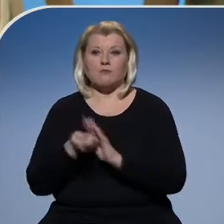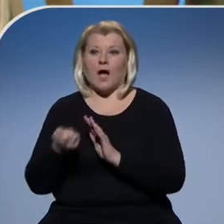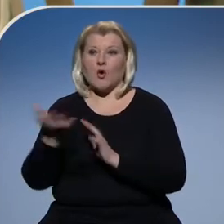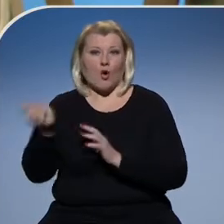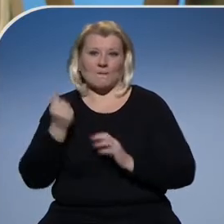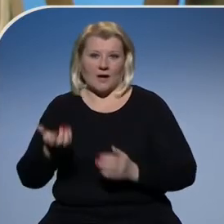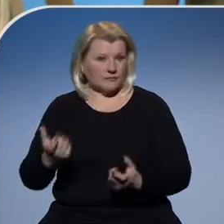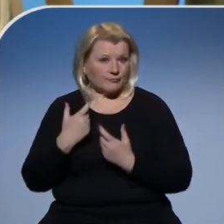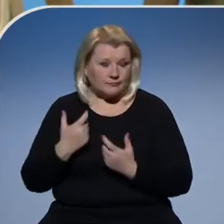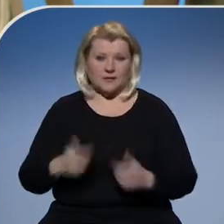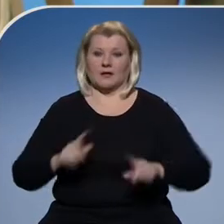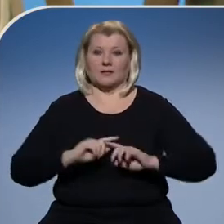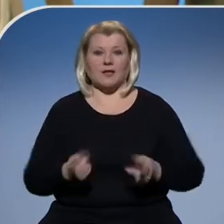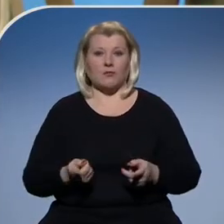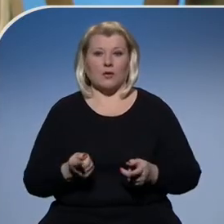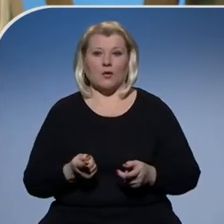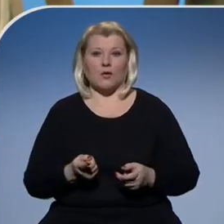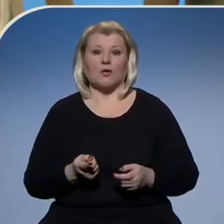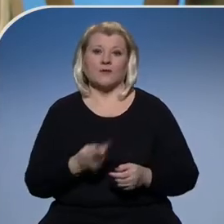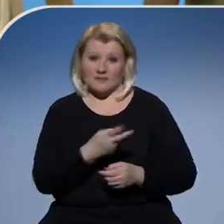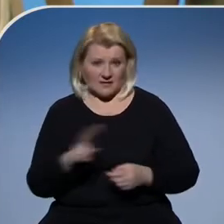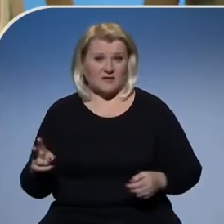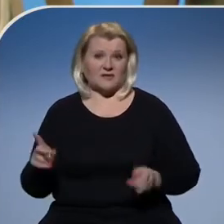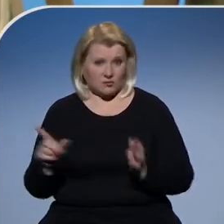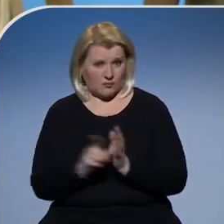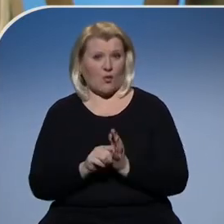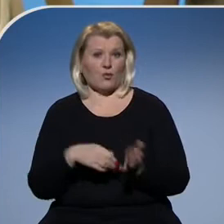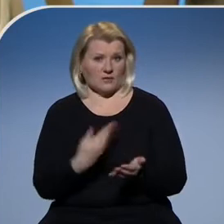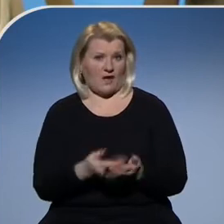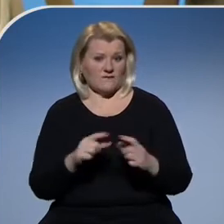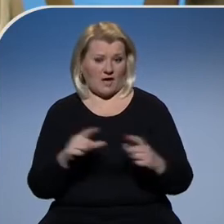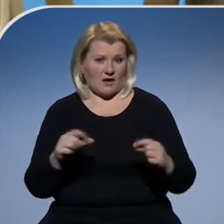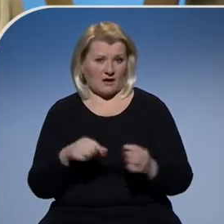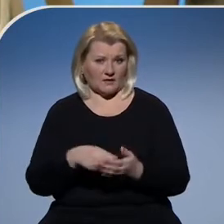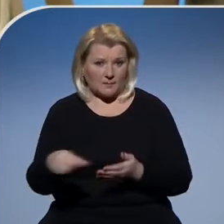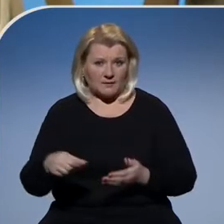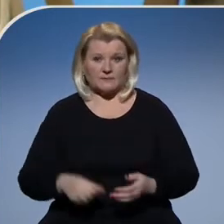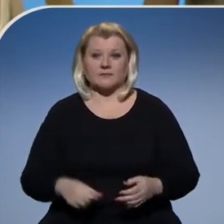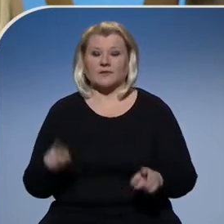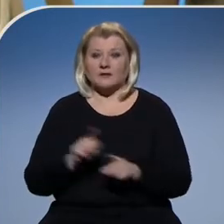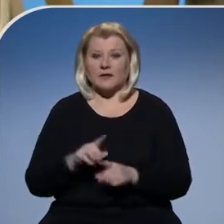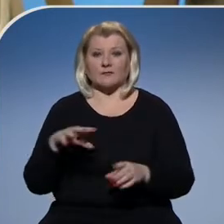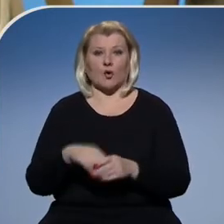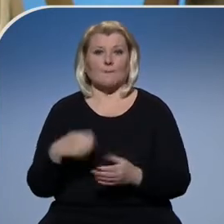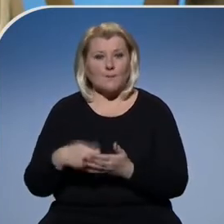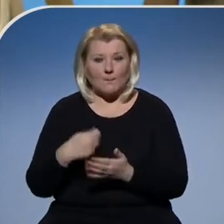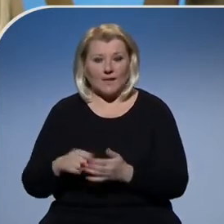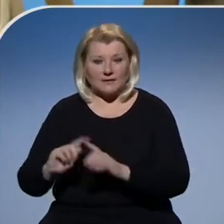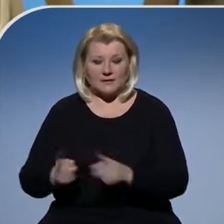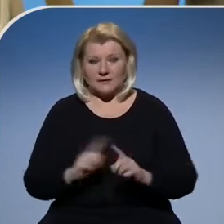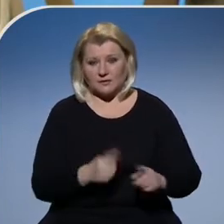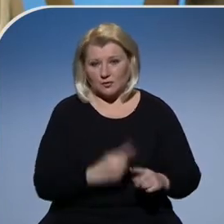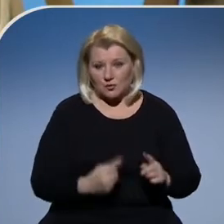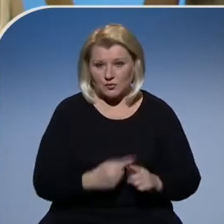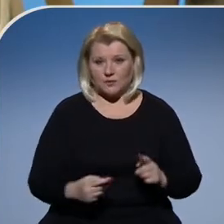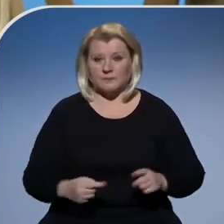podobně. Někdy už se dávají samozřejmě i platební karty ke spořícím účtům. Většinou je to i poplatková struktura. Vedení toho spořícího